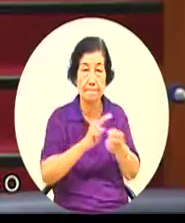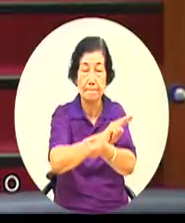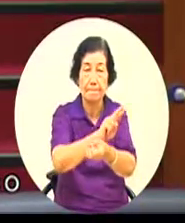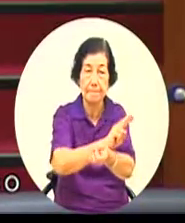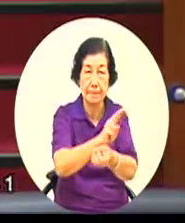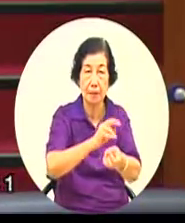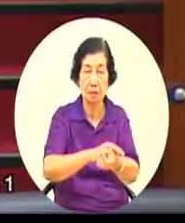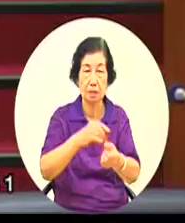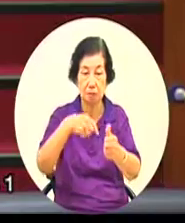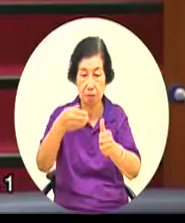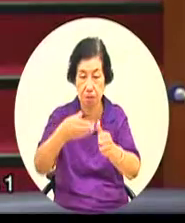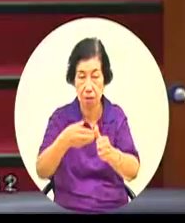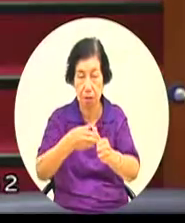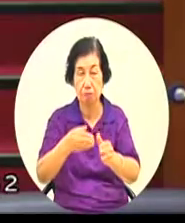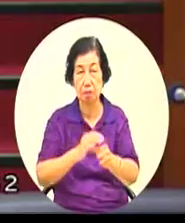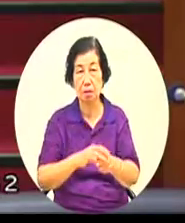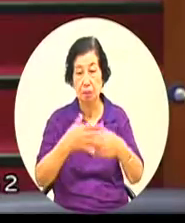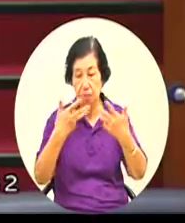师